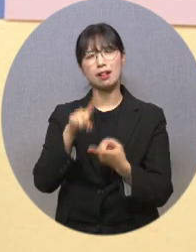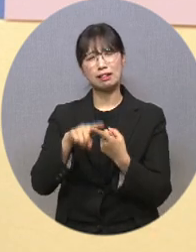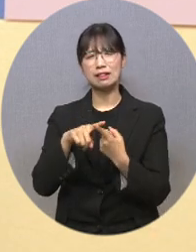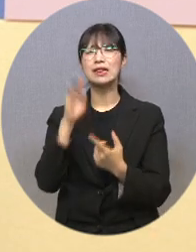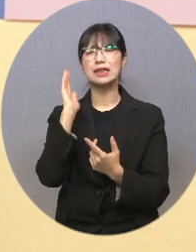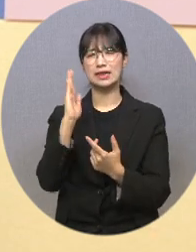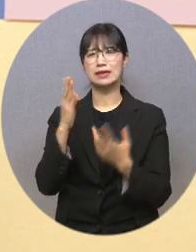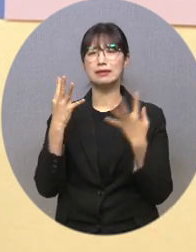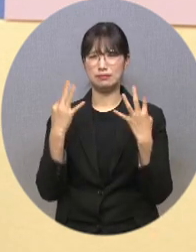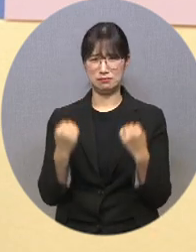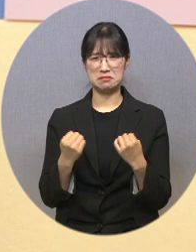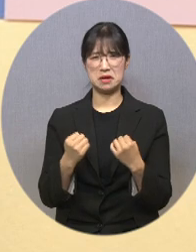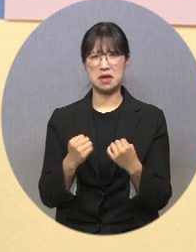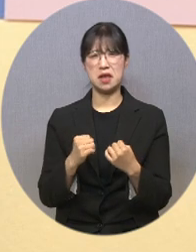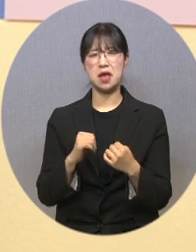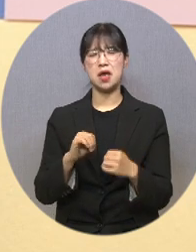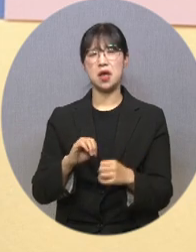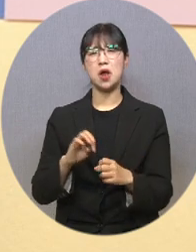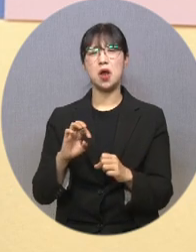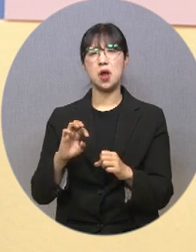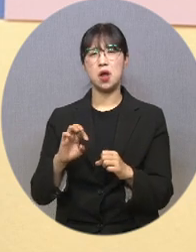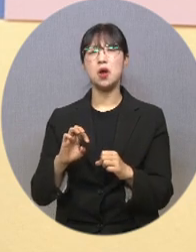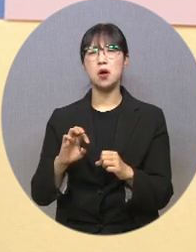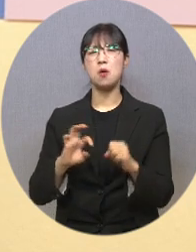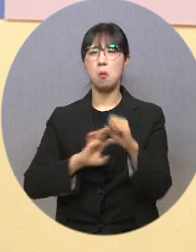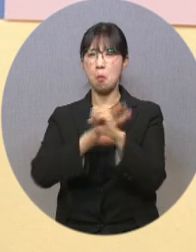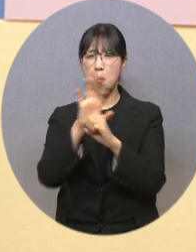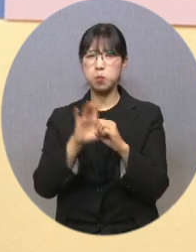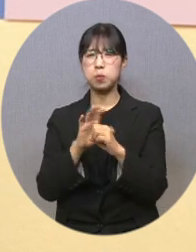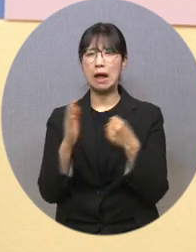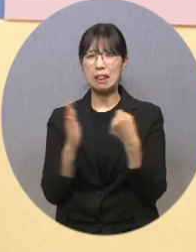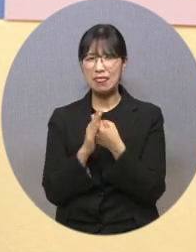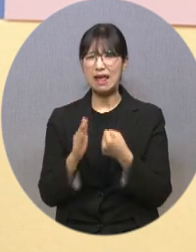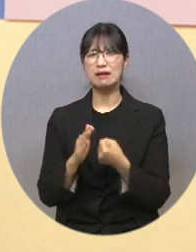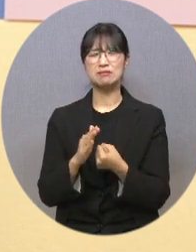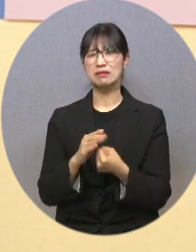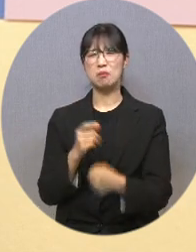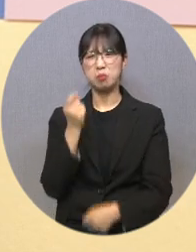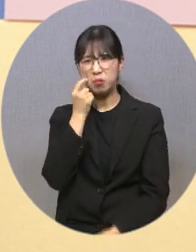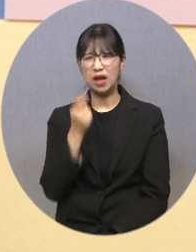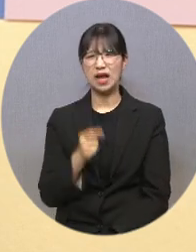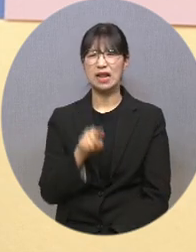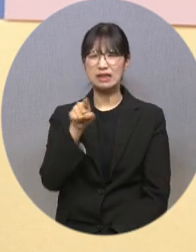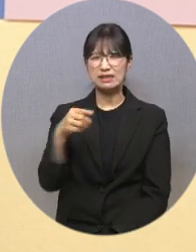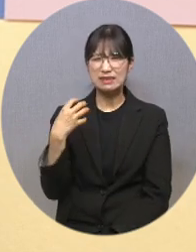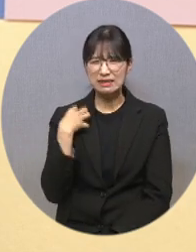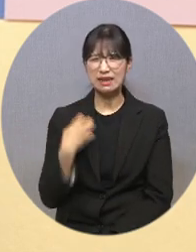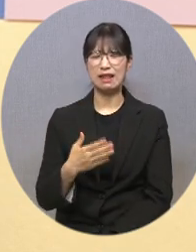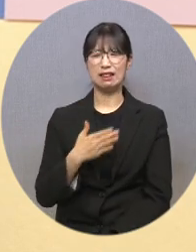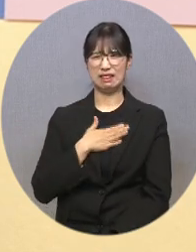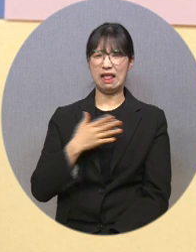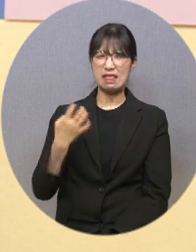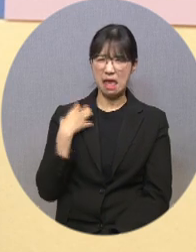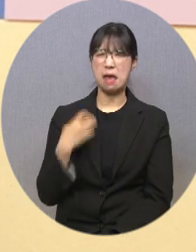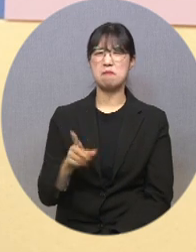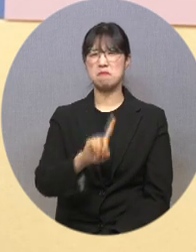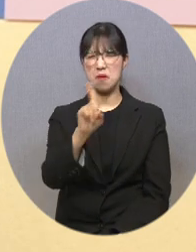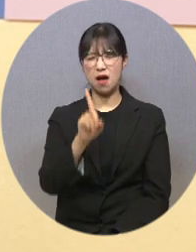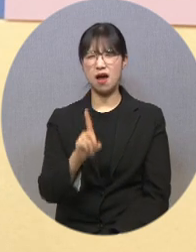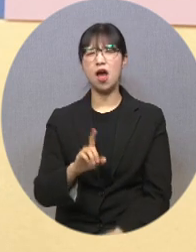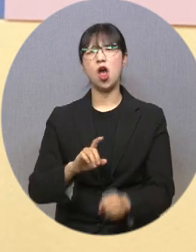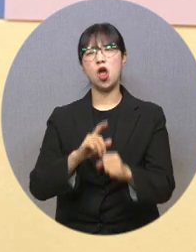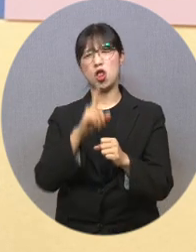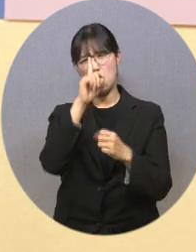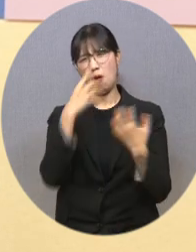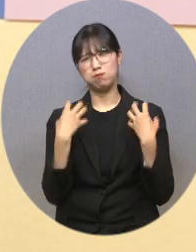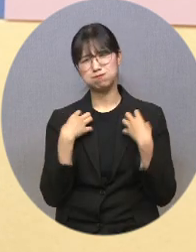하셔요. 뭐 코로나 때문에 뭐가 안 됐다. 또는 네 탓이다, 내 탓이다, 또는 정부 탓이다. 이런